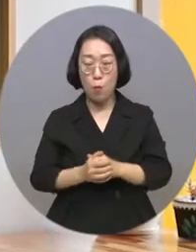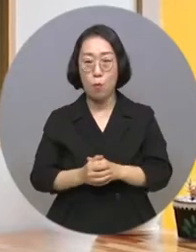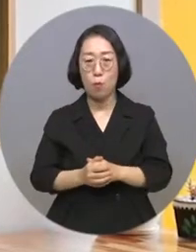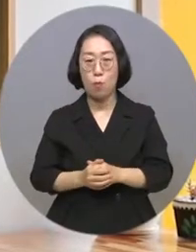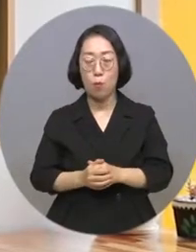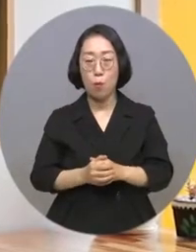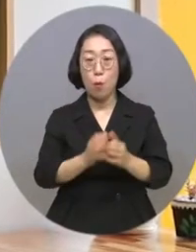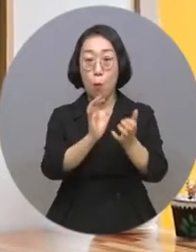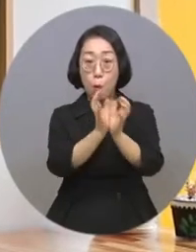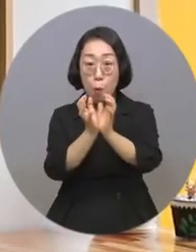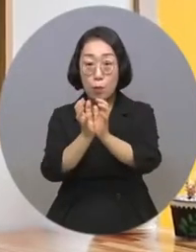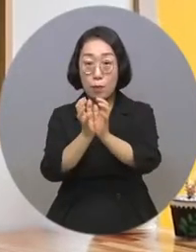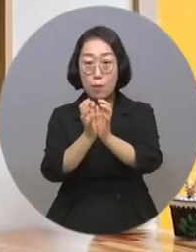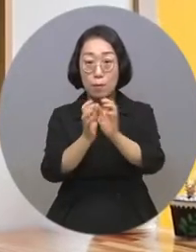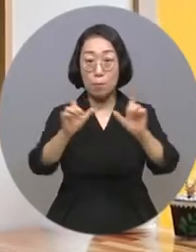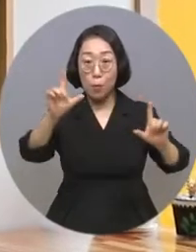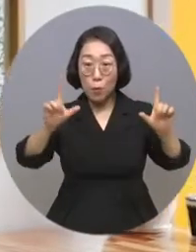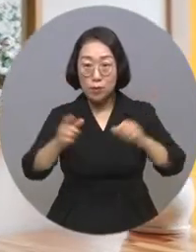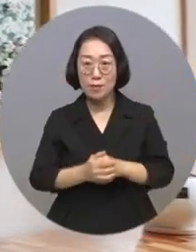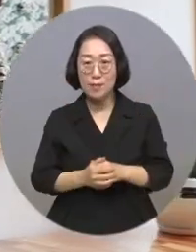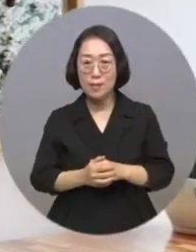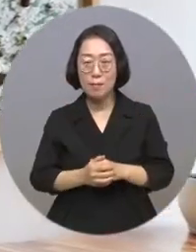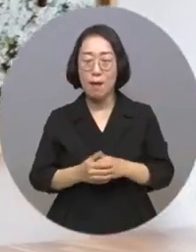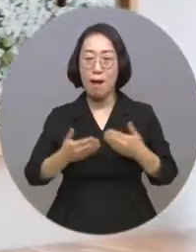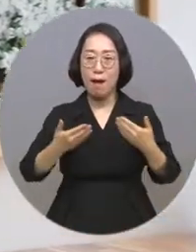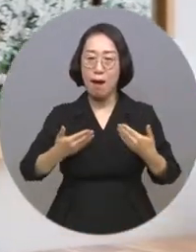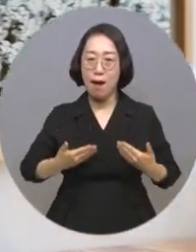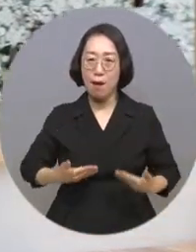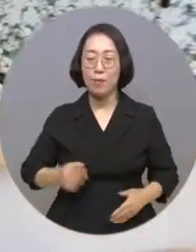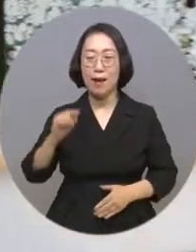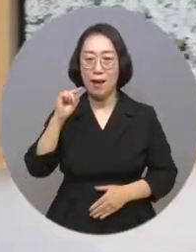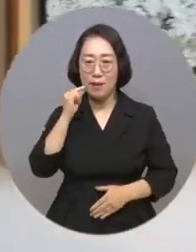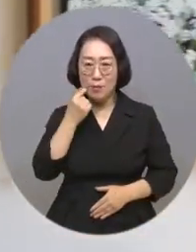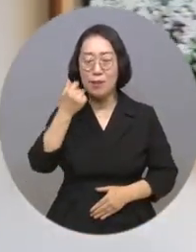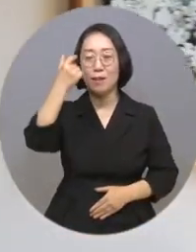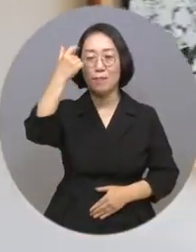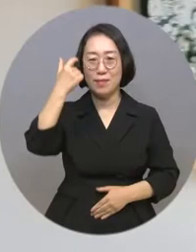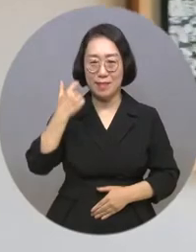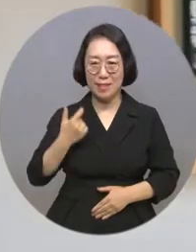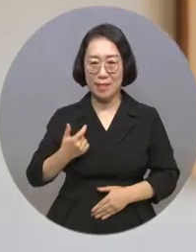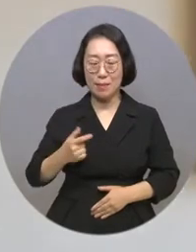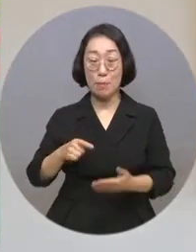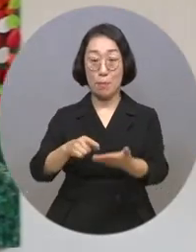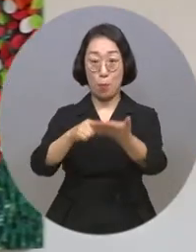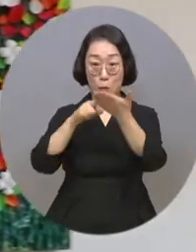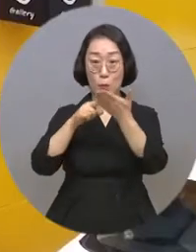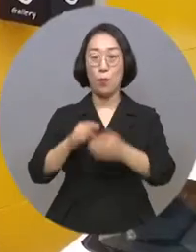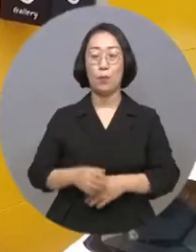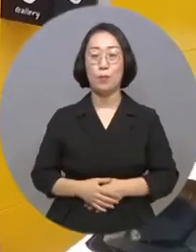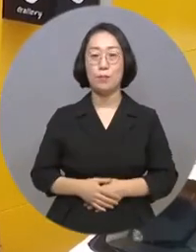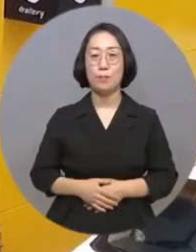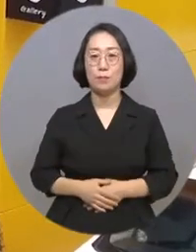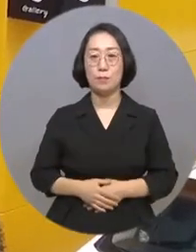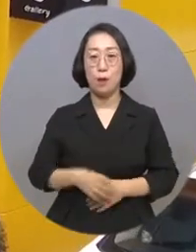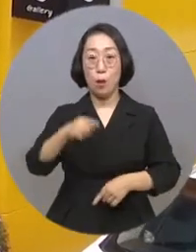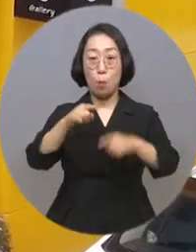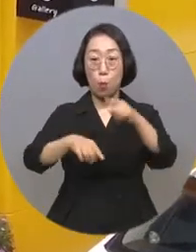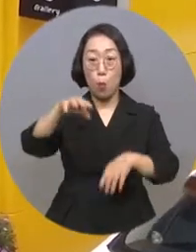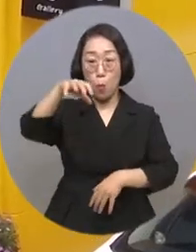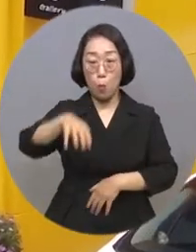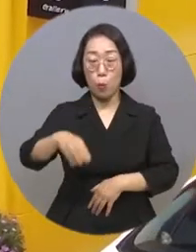여기저기 피어있는 목화꽃들로 은은한 아름다움이 전시장에 가득합니다. 목포에